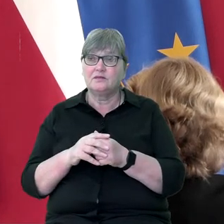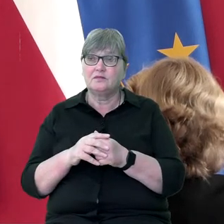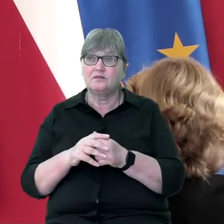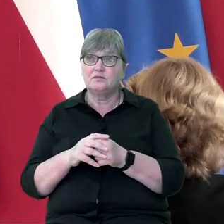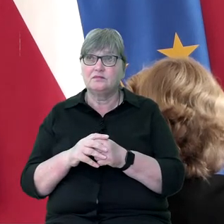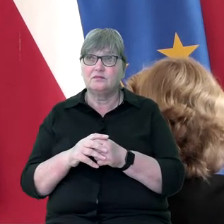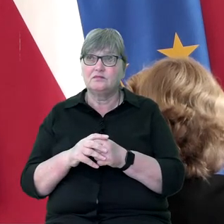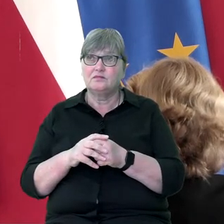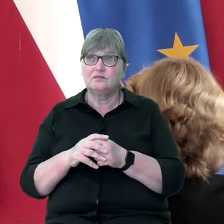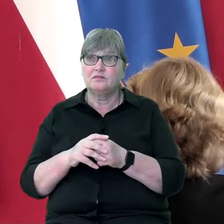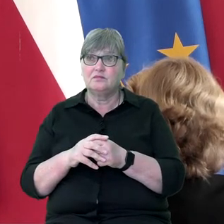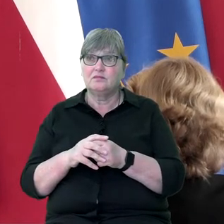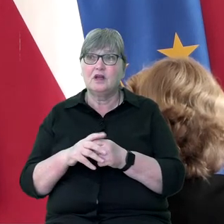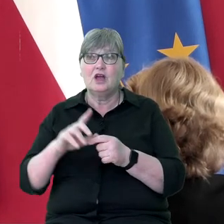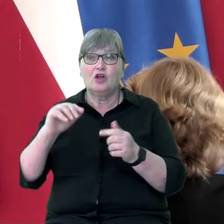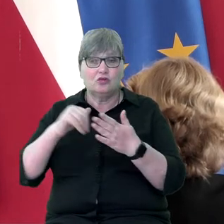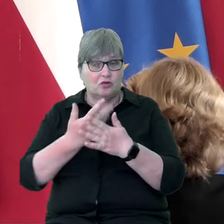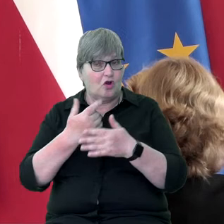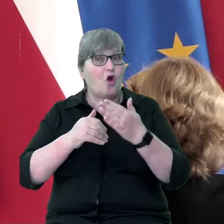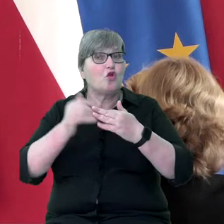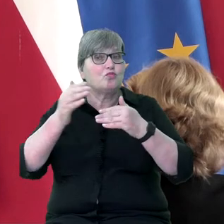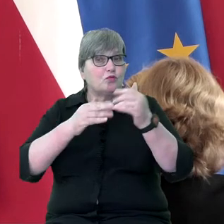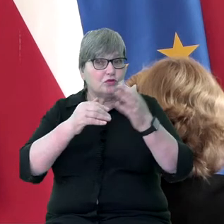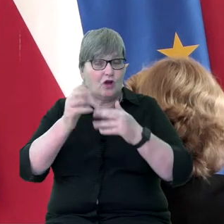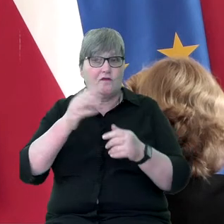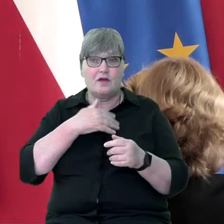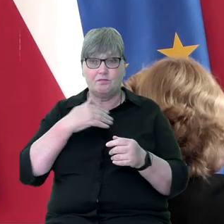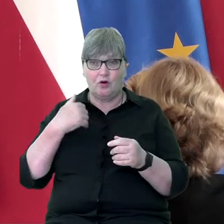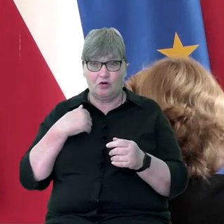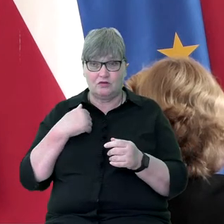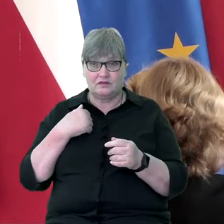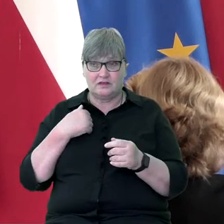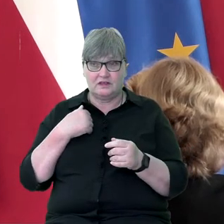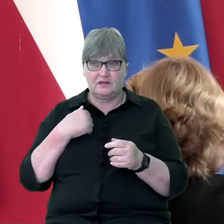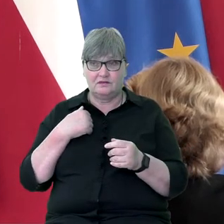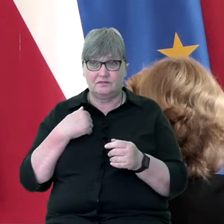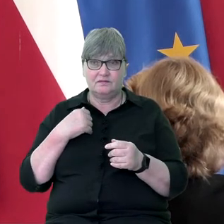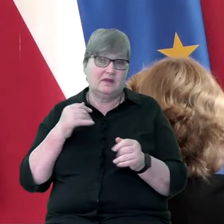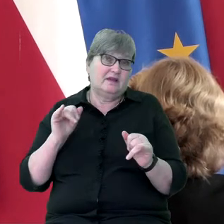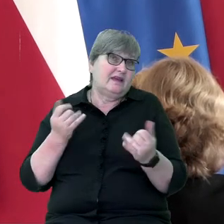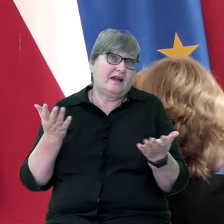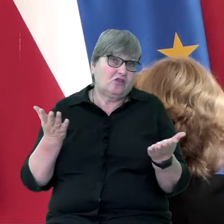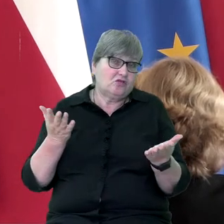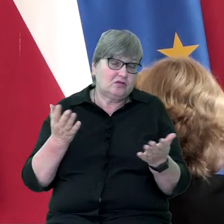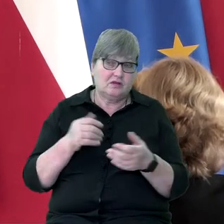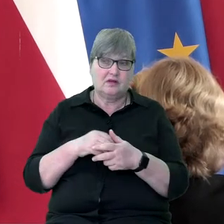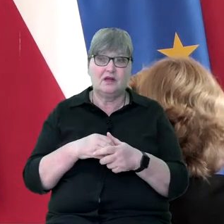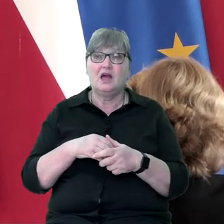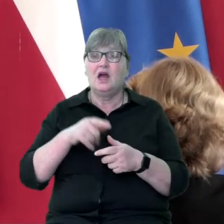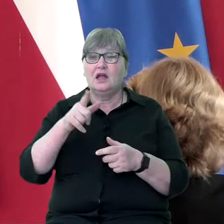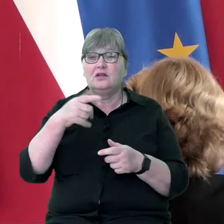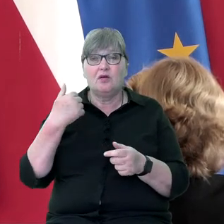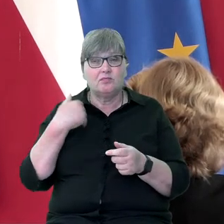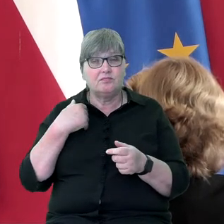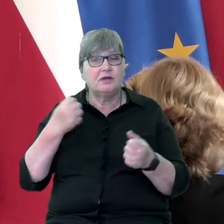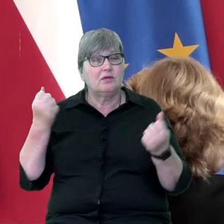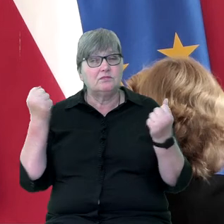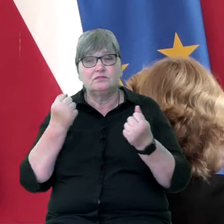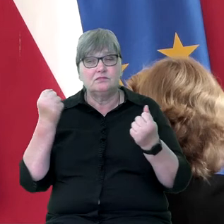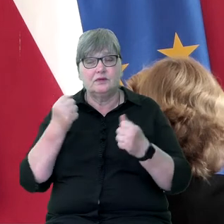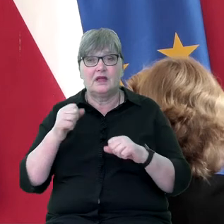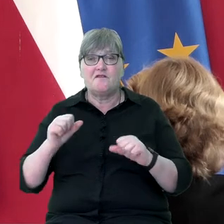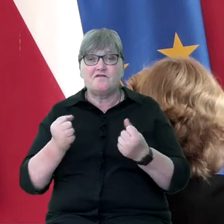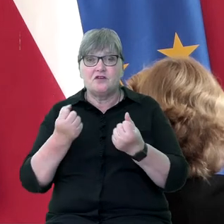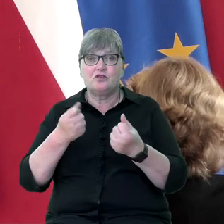no już do odbudowy Polski w takich czy innych parametrach. Tu też trzeba pamiętać o olbrzymim wysiłku organizacyjnym,